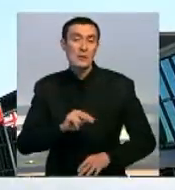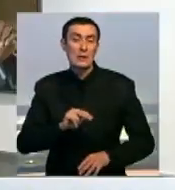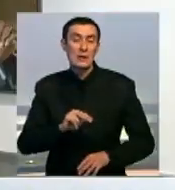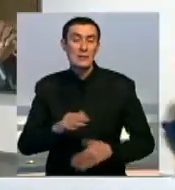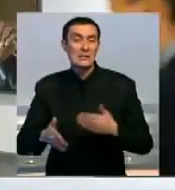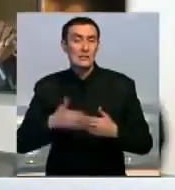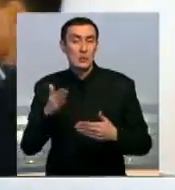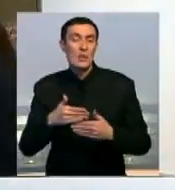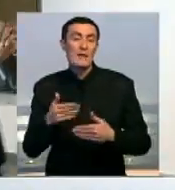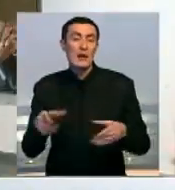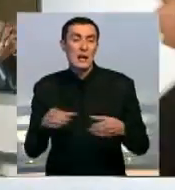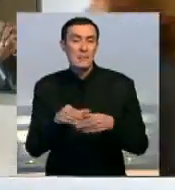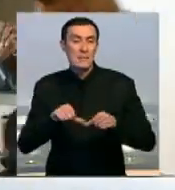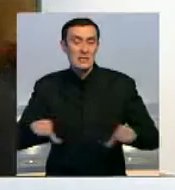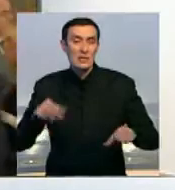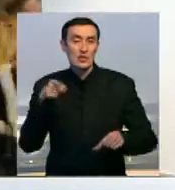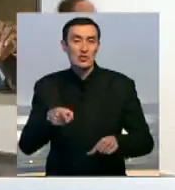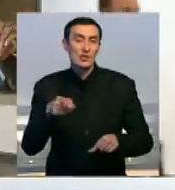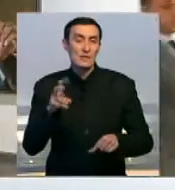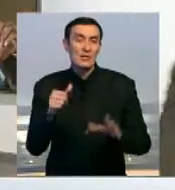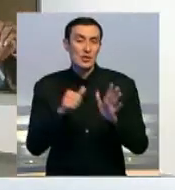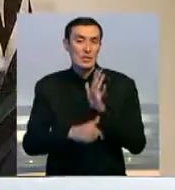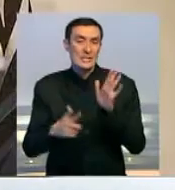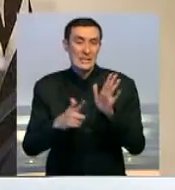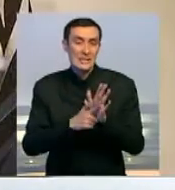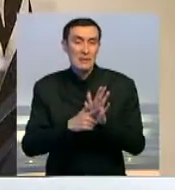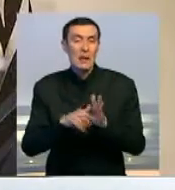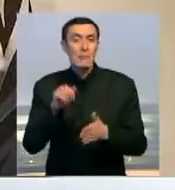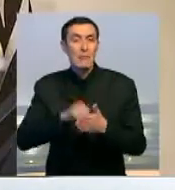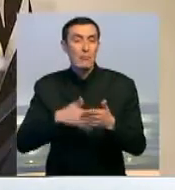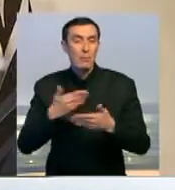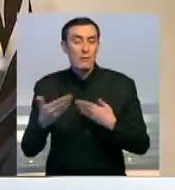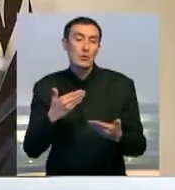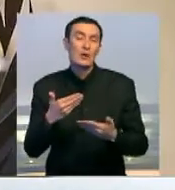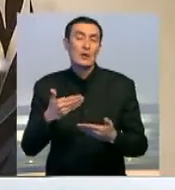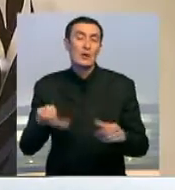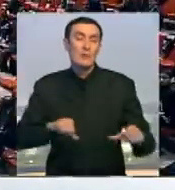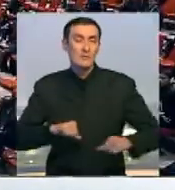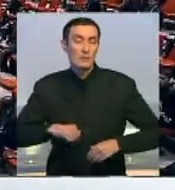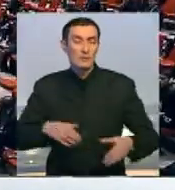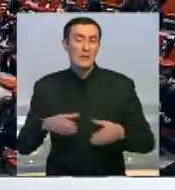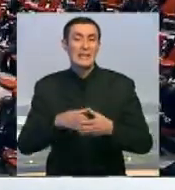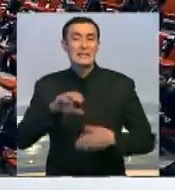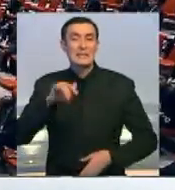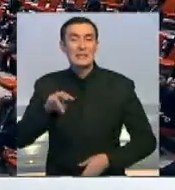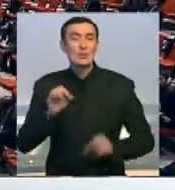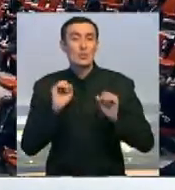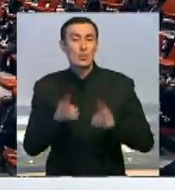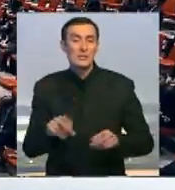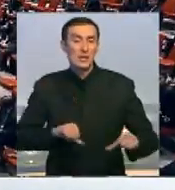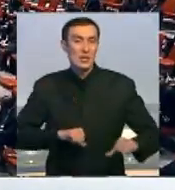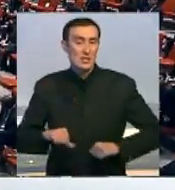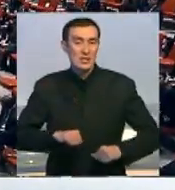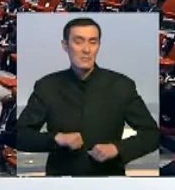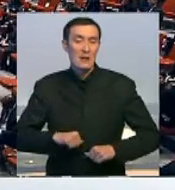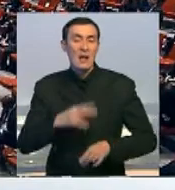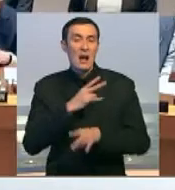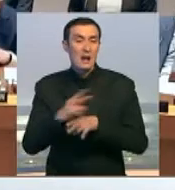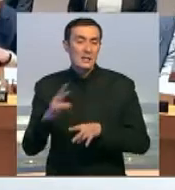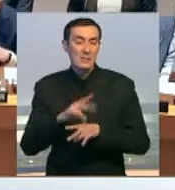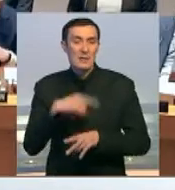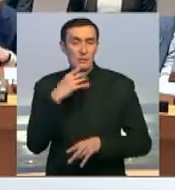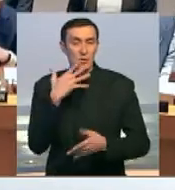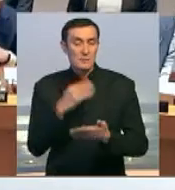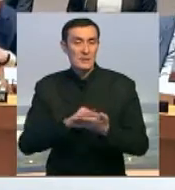деятельности санкционного комитета 1267 в отношении ИГИЛ и Аль-Каиды и угрозе, создаваемой террористическими актами, сообщает